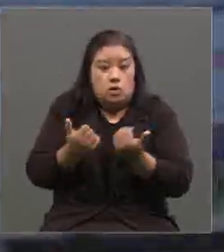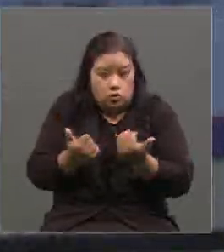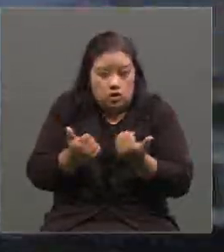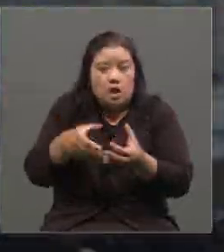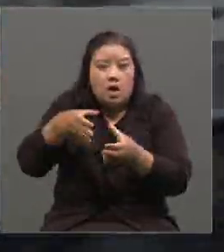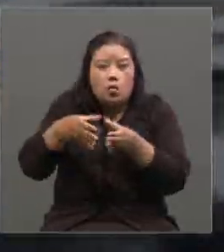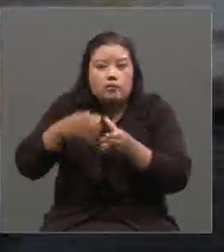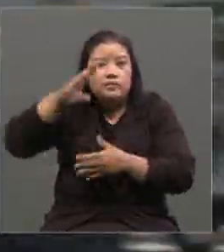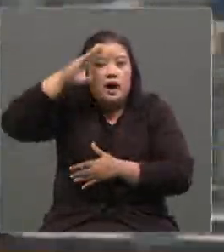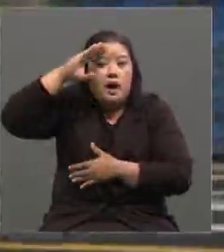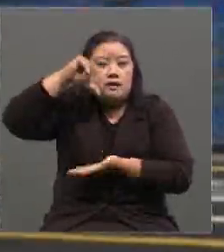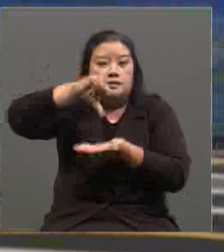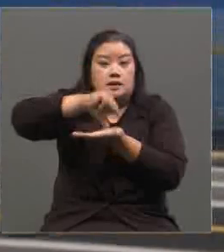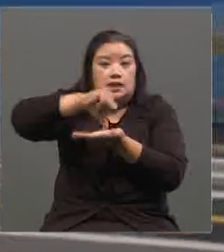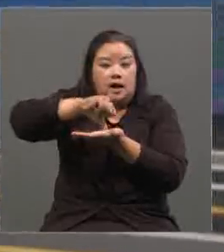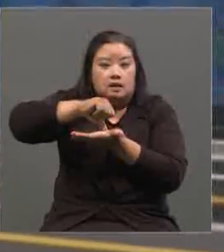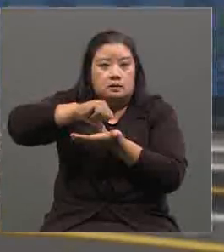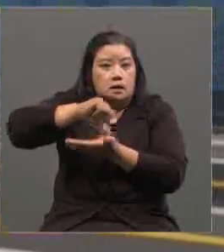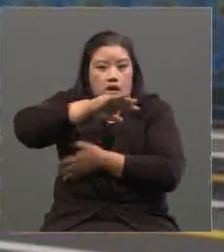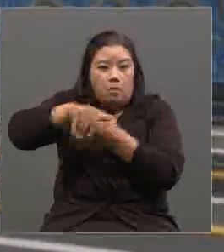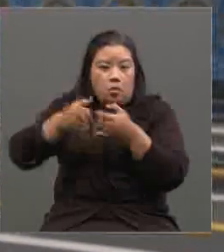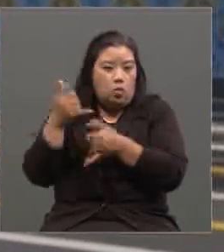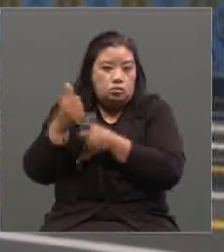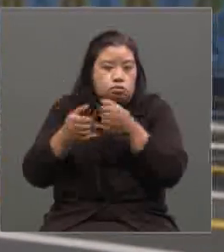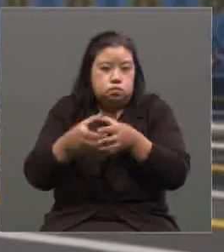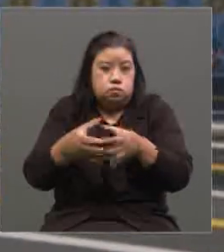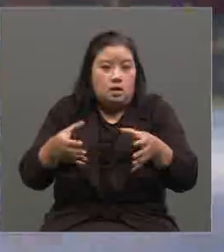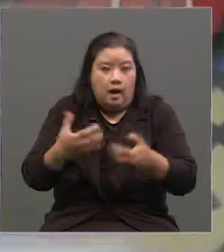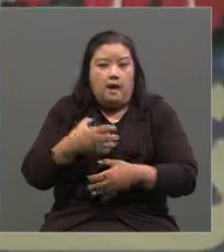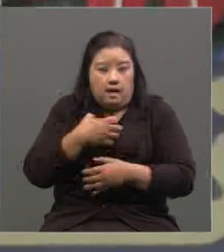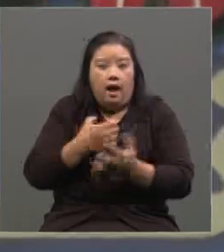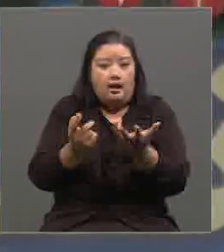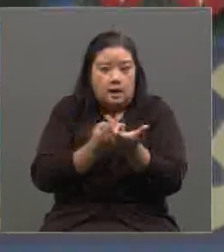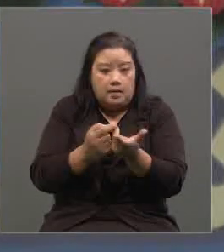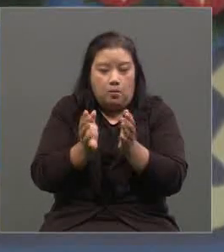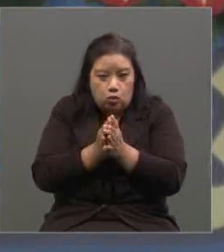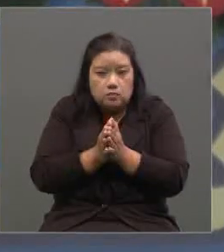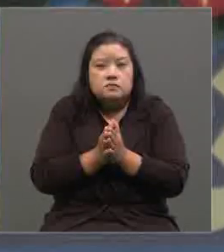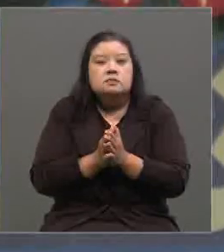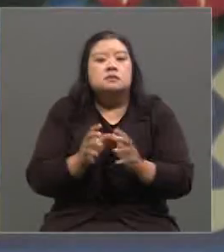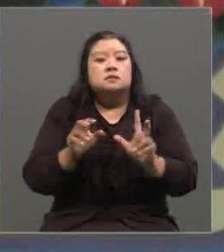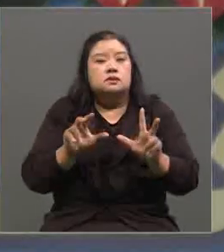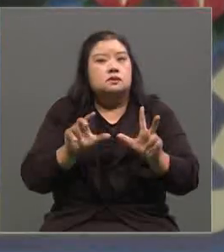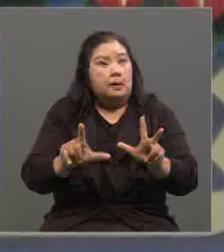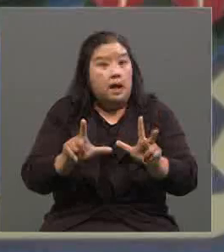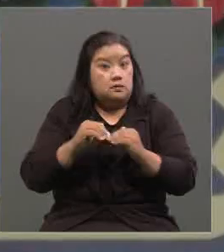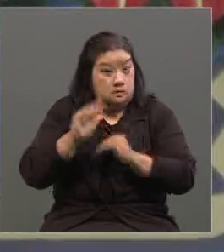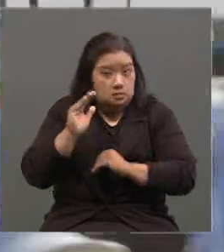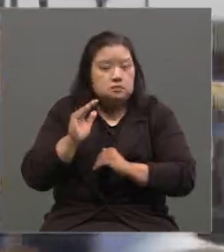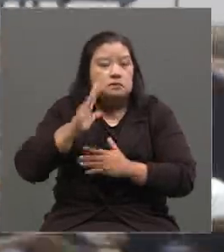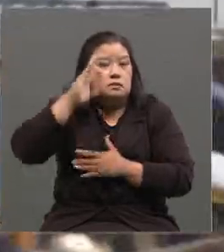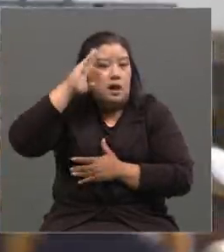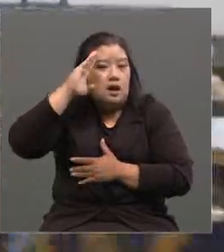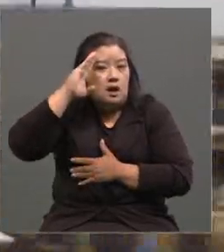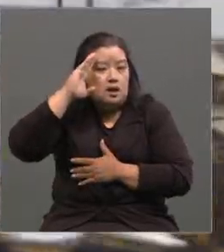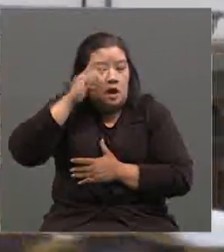อิหร่านตอนนี้นะครับกำลังเกณฑ์ทหารครั้งใหญ่โดยจะระดำพลให้ได้จำนวน 3ล้านคนเป็นอย่างต่ำนะครับเขบอกไว้อย่างนี้